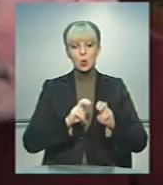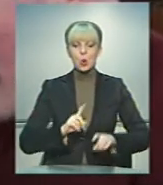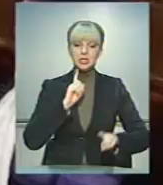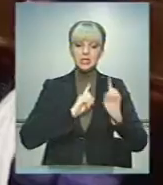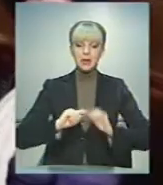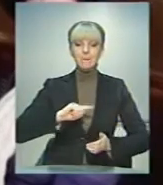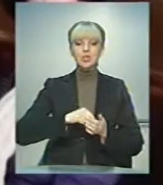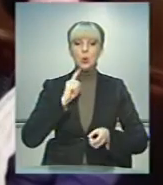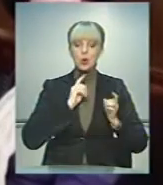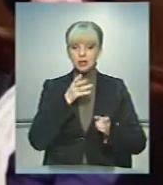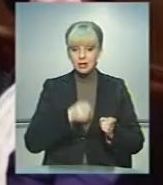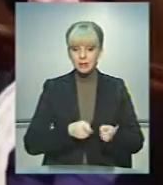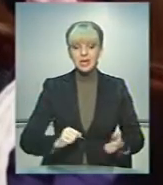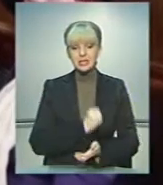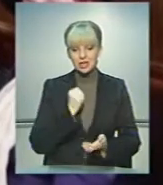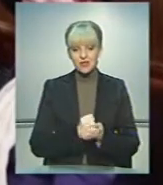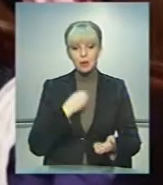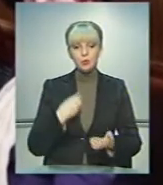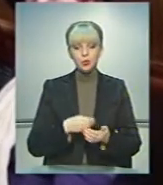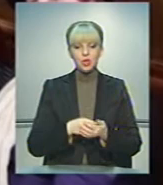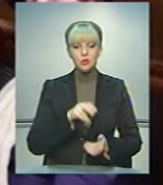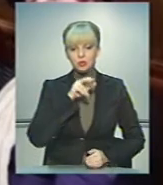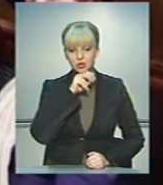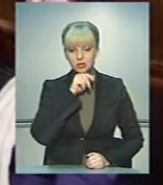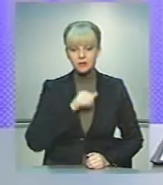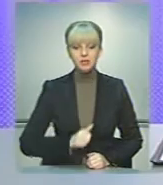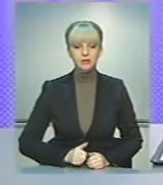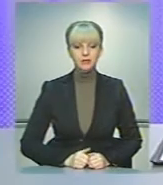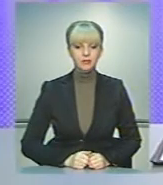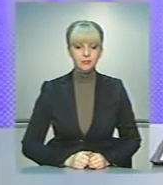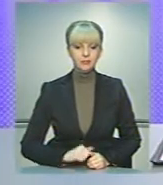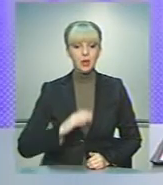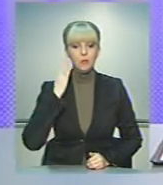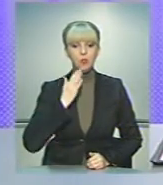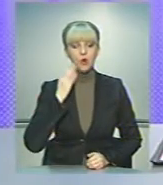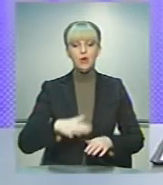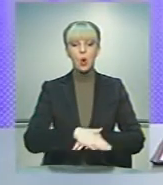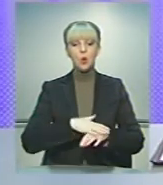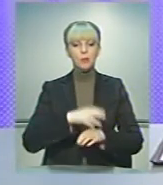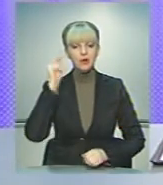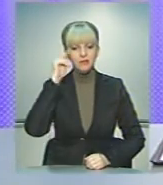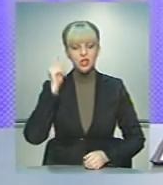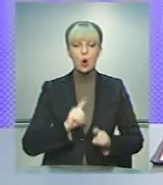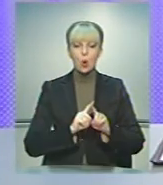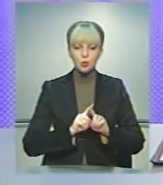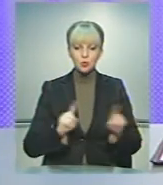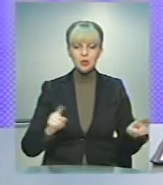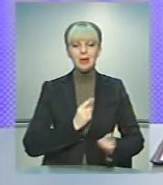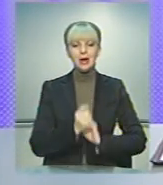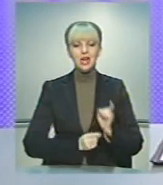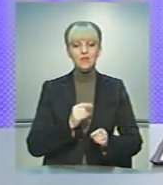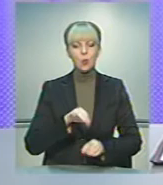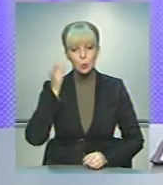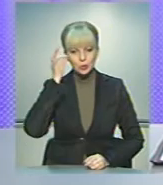сесії міської ради під час затвердження бюджету чернівців. Буковинські громади вчилися особливостям реформи